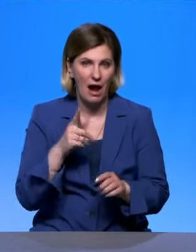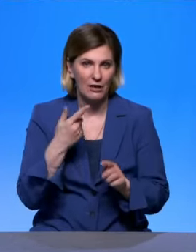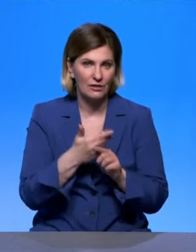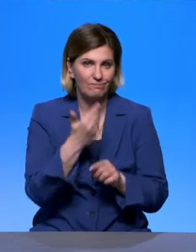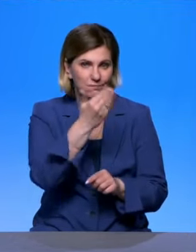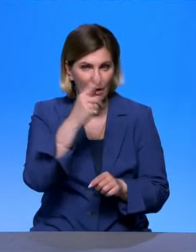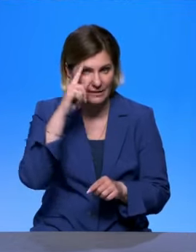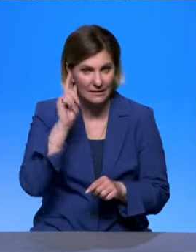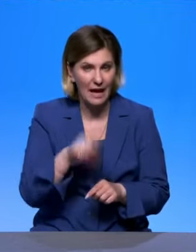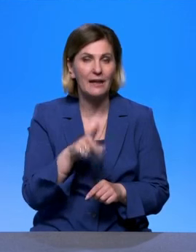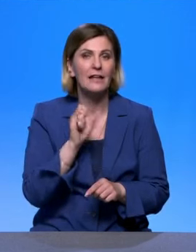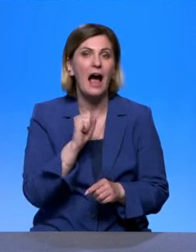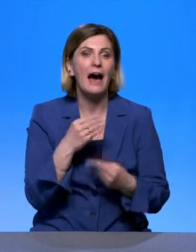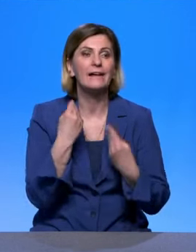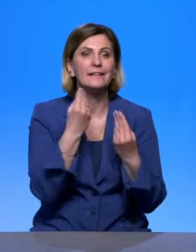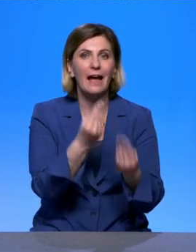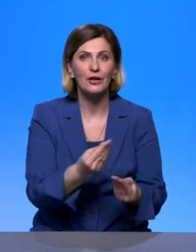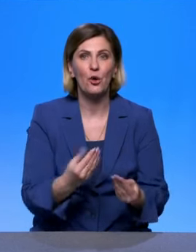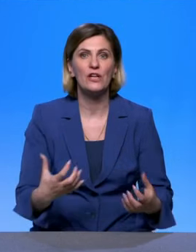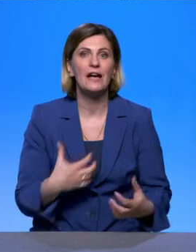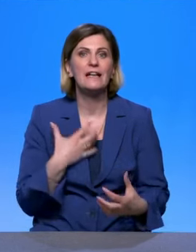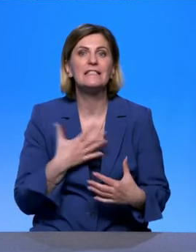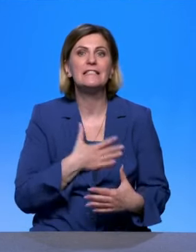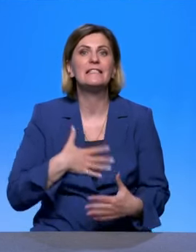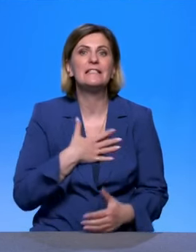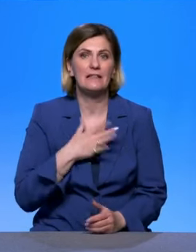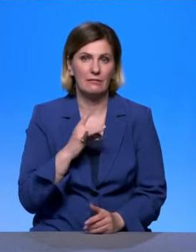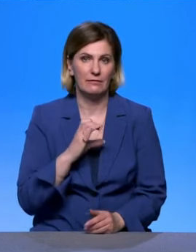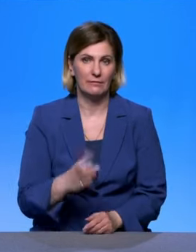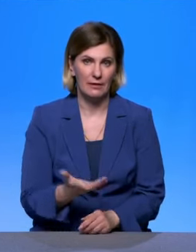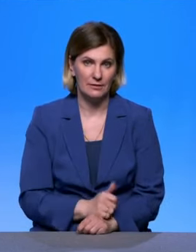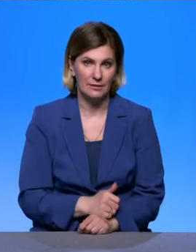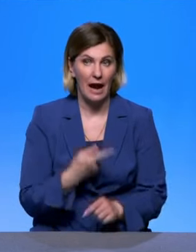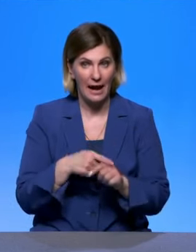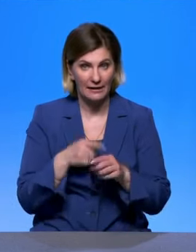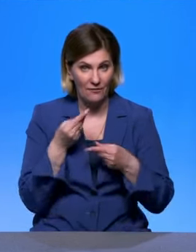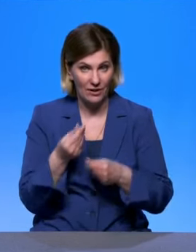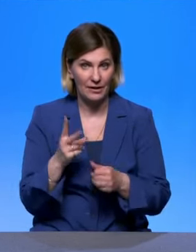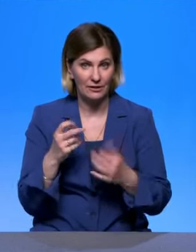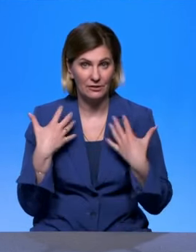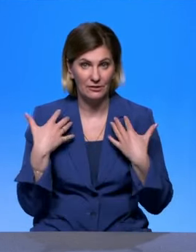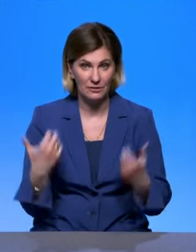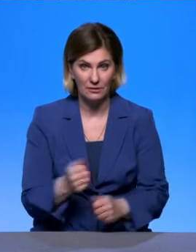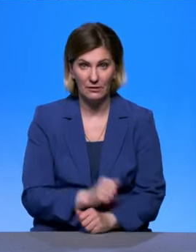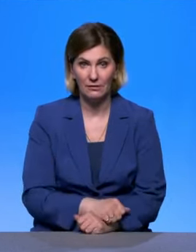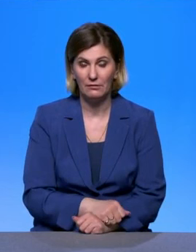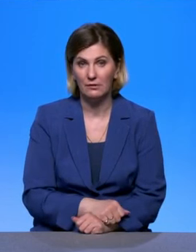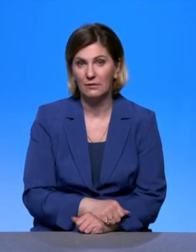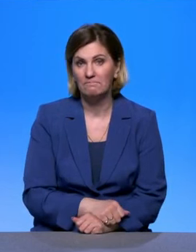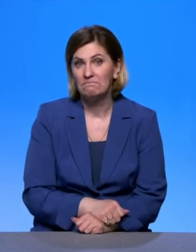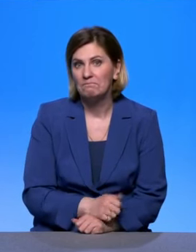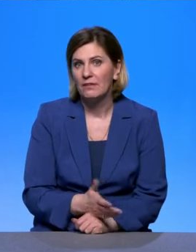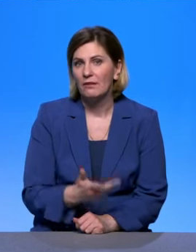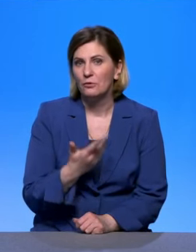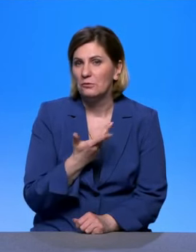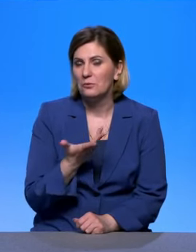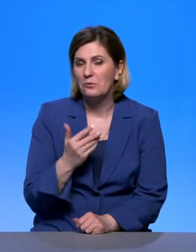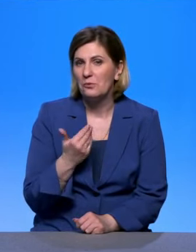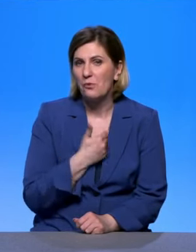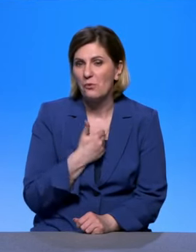колоссальный стресс. А это все сказывается на здоровье. Ален, ну, вот. Очень бы хотелось, чтобы коллеги из Думы приводили все-таки количественные оценки,